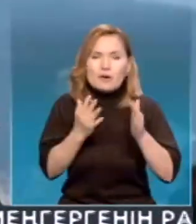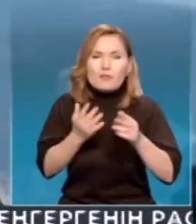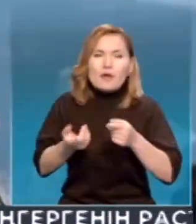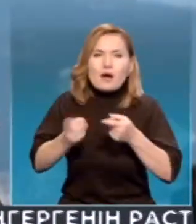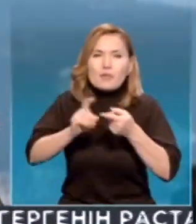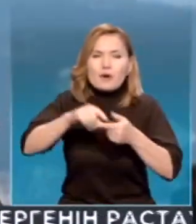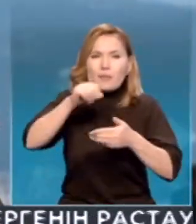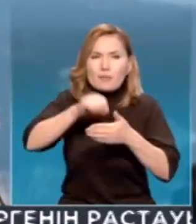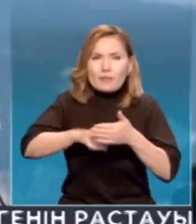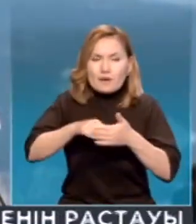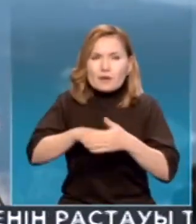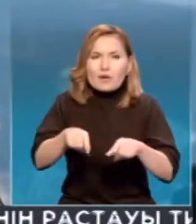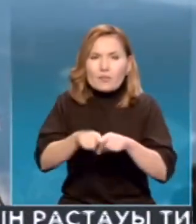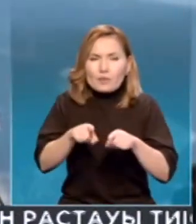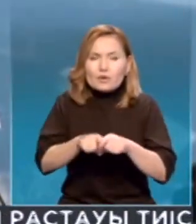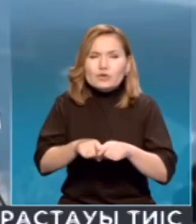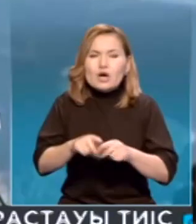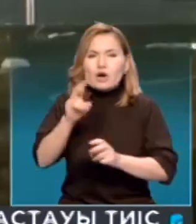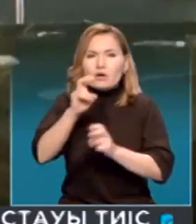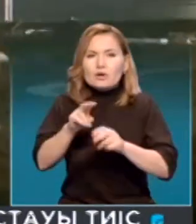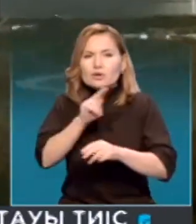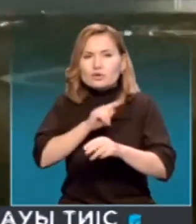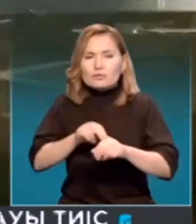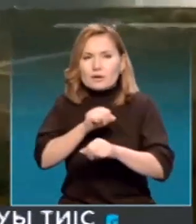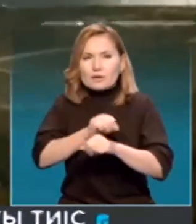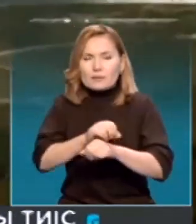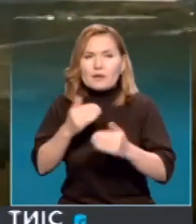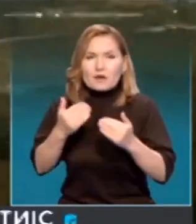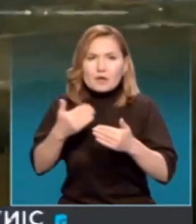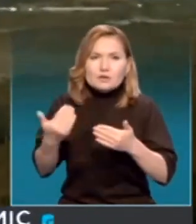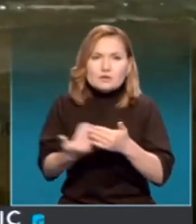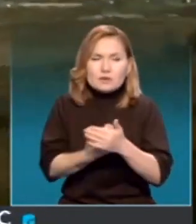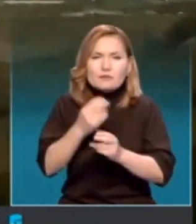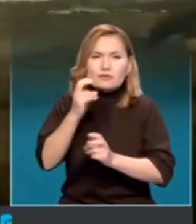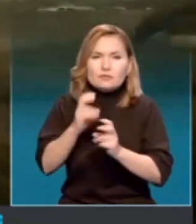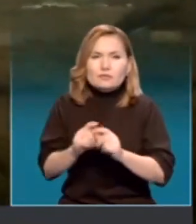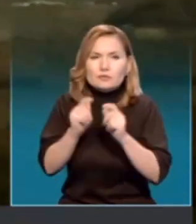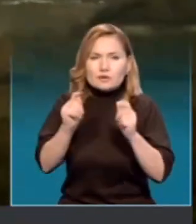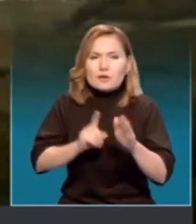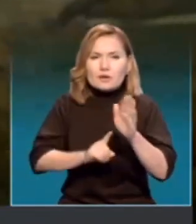дауыл тоқтауы керек. Бұл жайында энергетика министрі Болат Ақшолақов айтты.